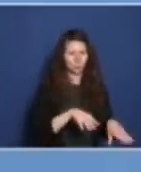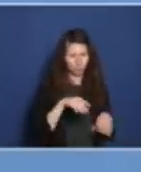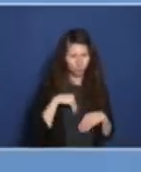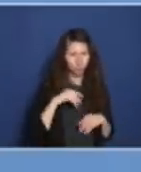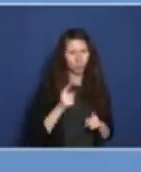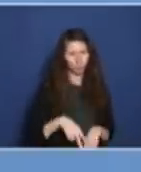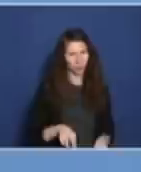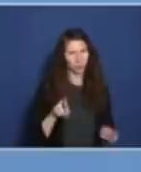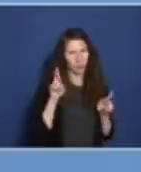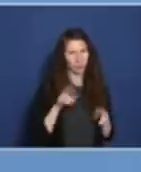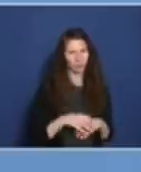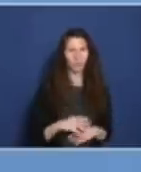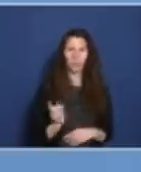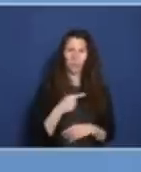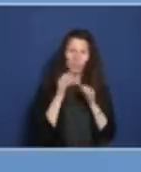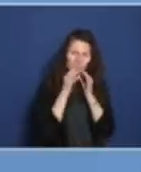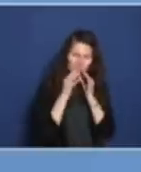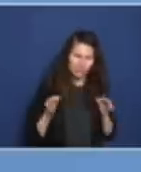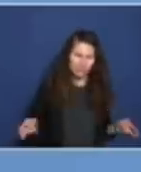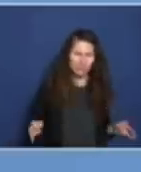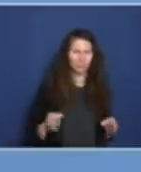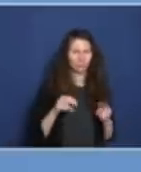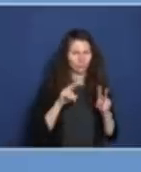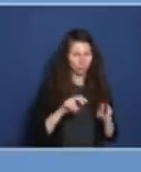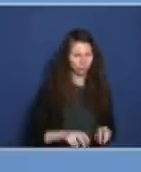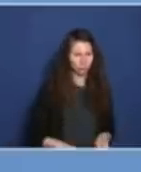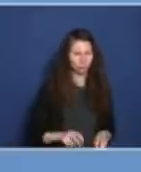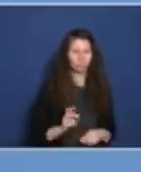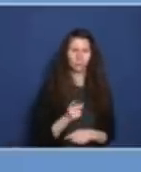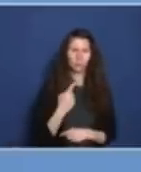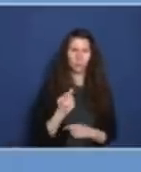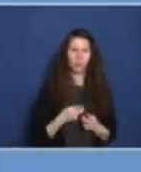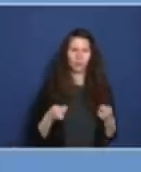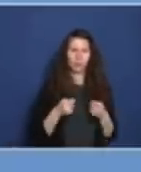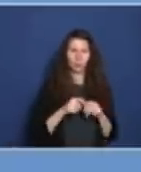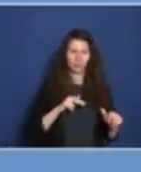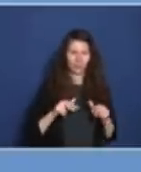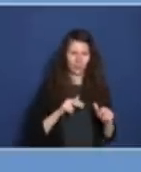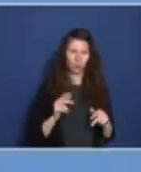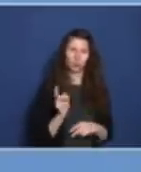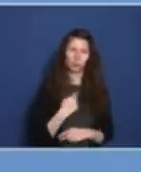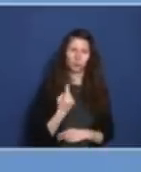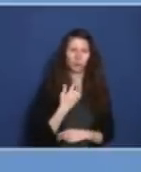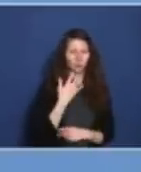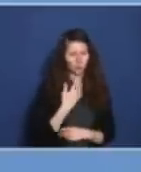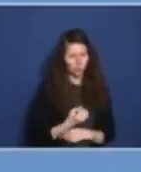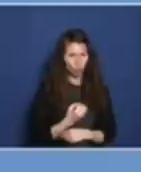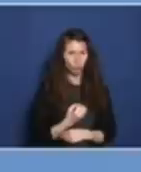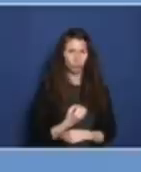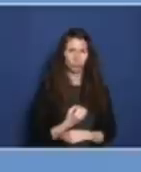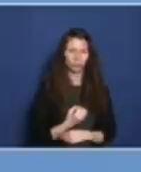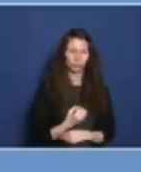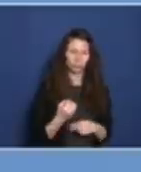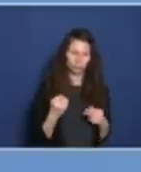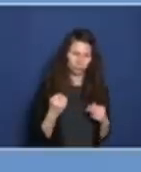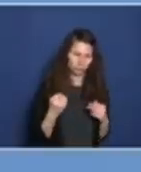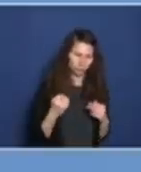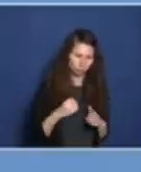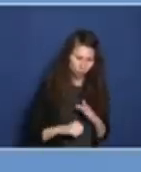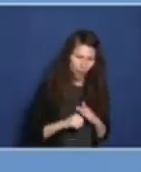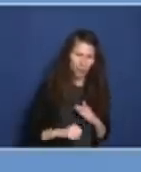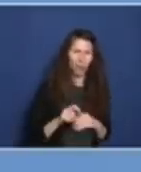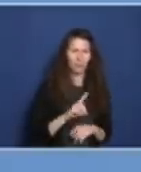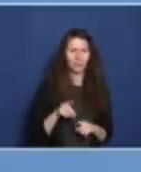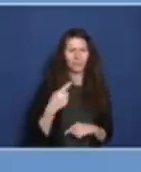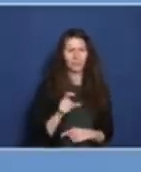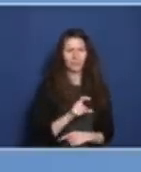haben es natürlich genau studiert und wir haben als Bundesregierung den Willen, jetzt sehr schnell, schon bis zur nächsten Woche im